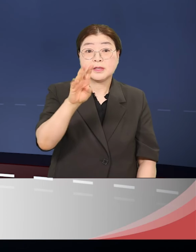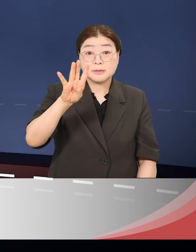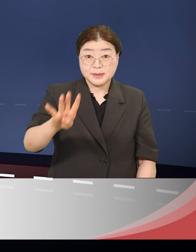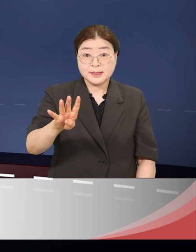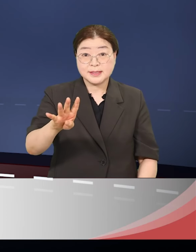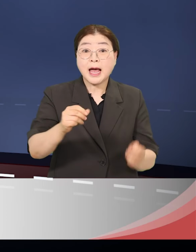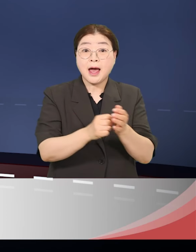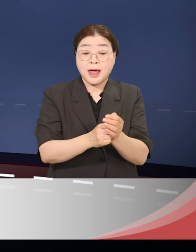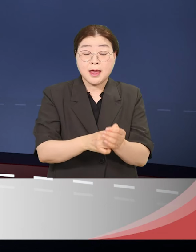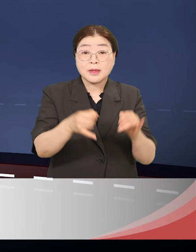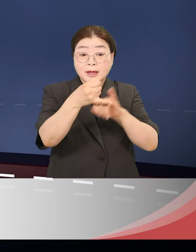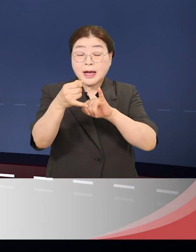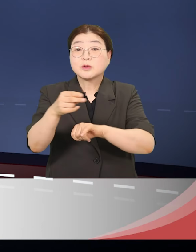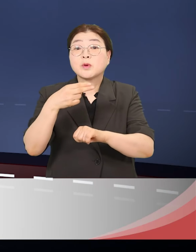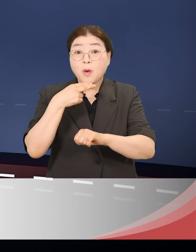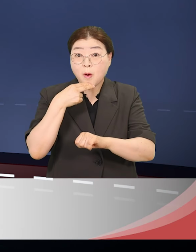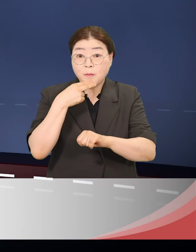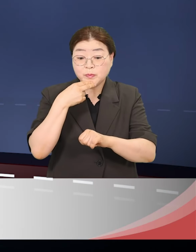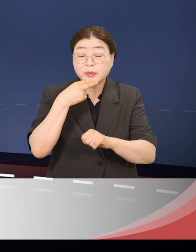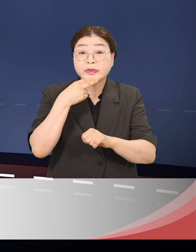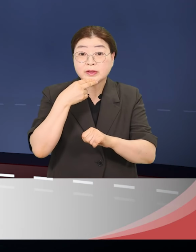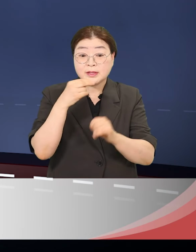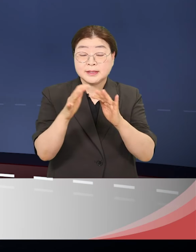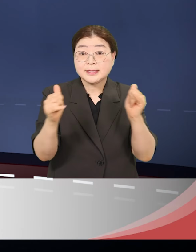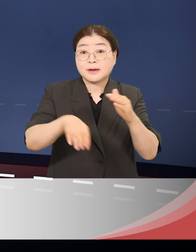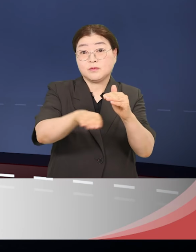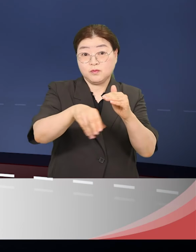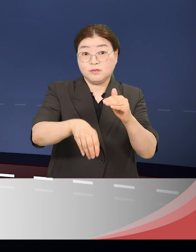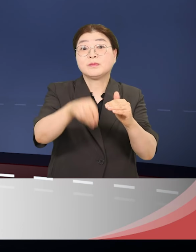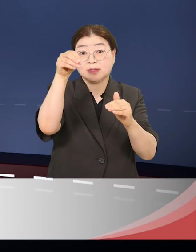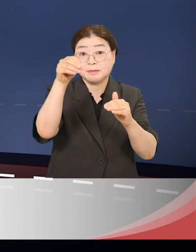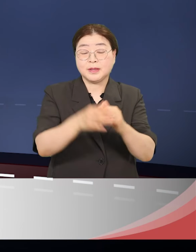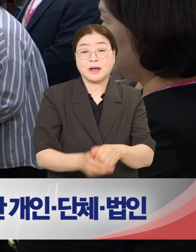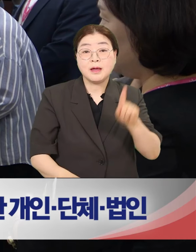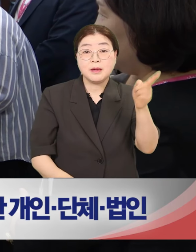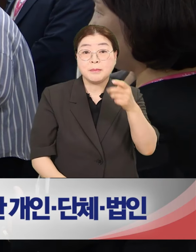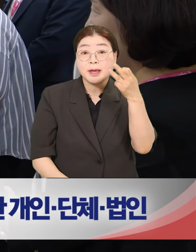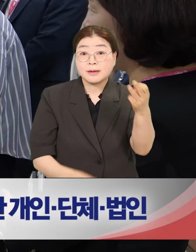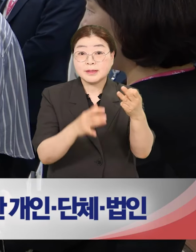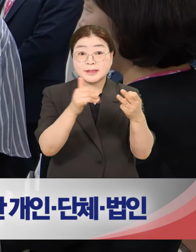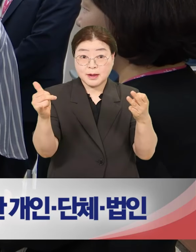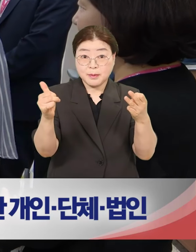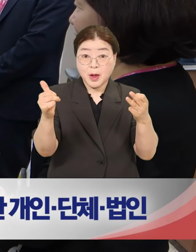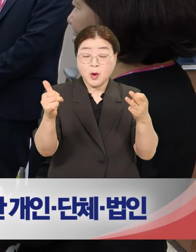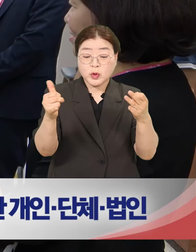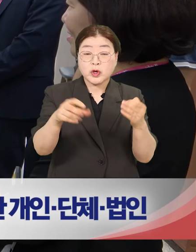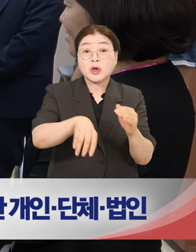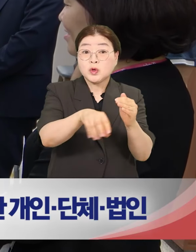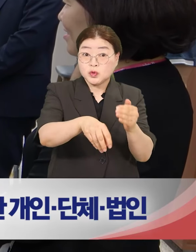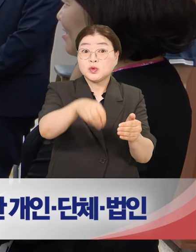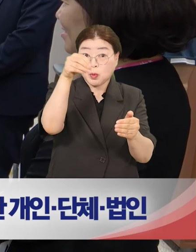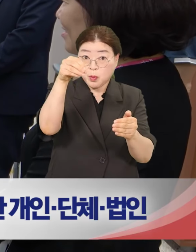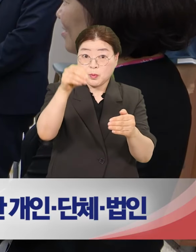위해 2024년 지방세 성실 납세자 추첨을 실시했습니다. 이번 행사에서 총